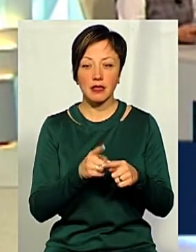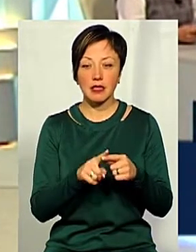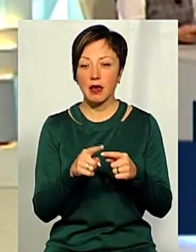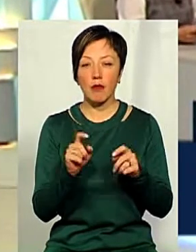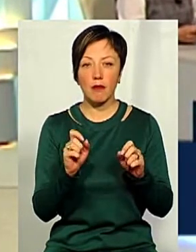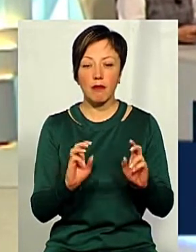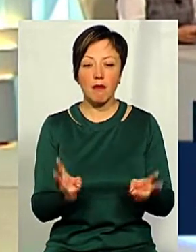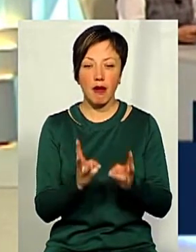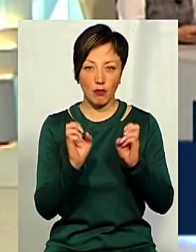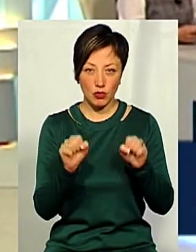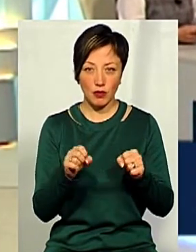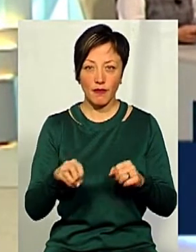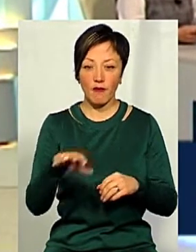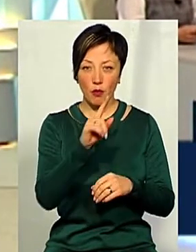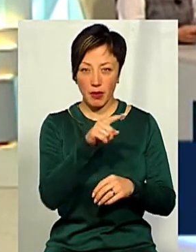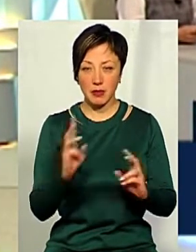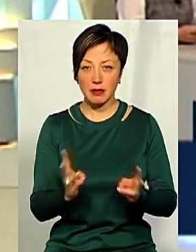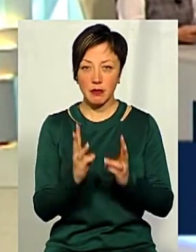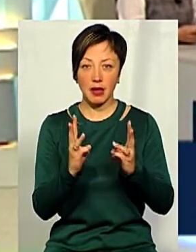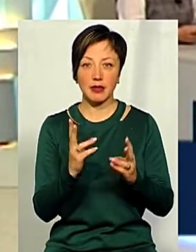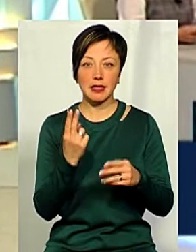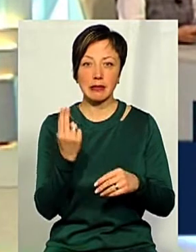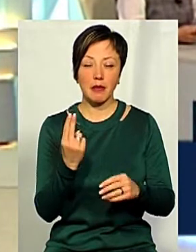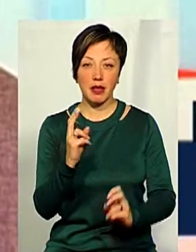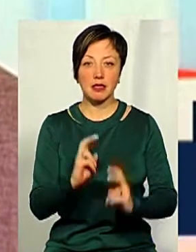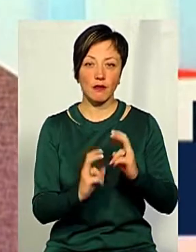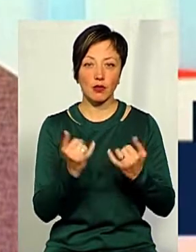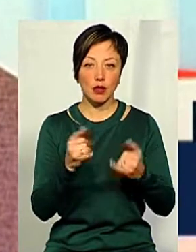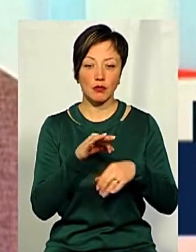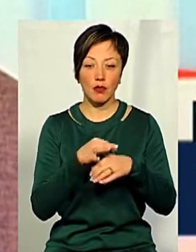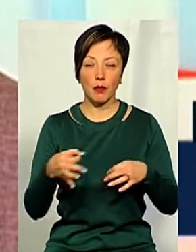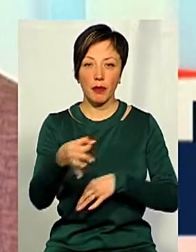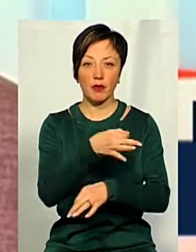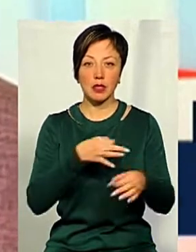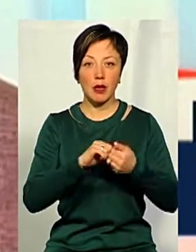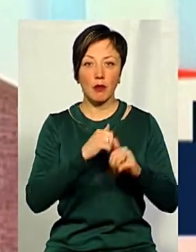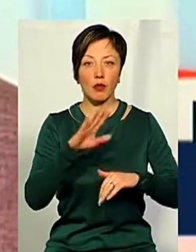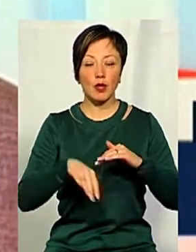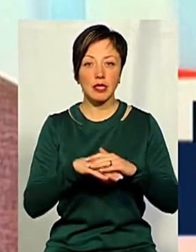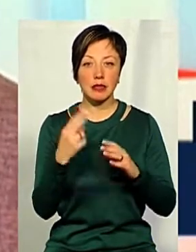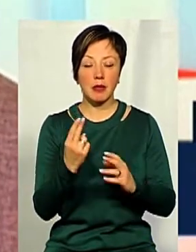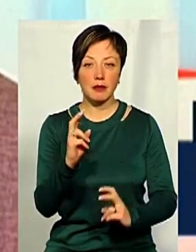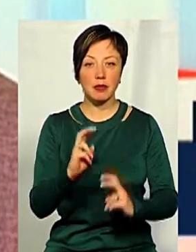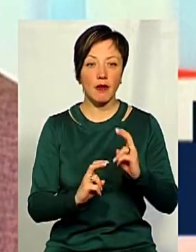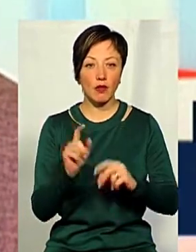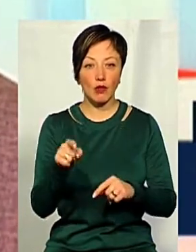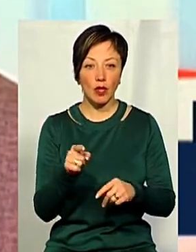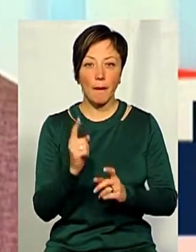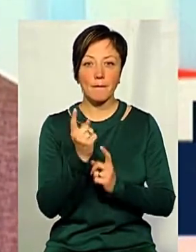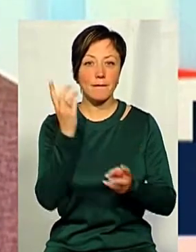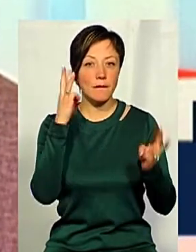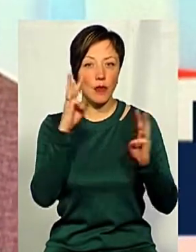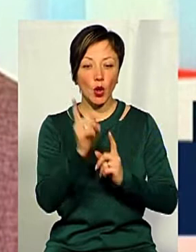яке можна спалити. В Європі його спалюють цементні заводи. І саме зараз ми проводимо переговори з Кам'янець-Подільським цементним заводом, тому що вони